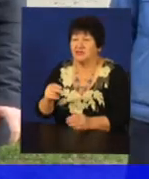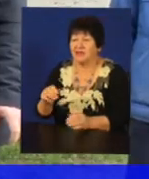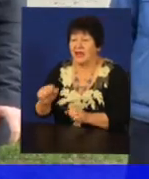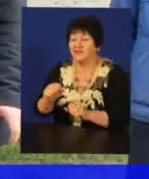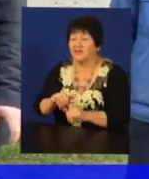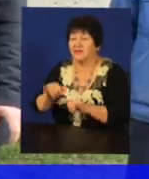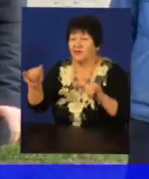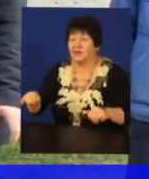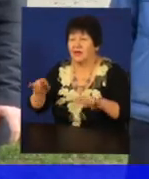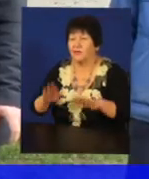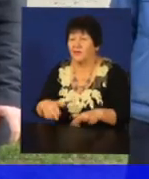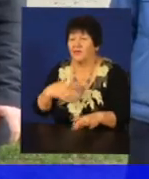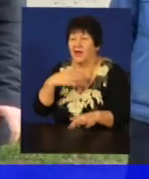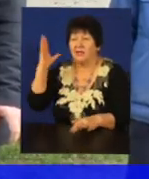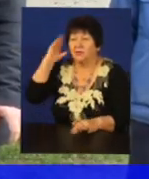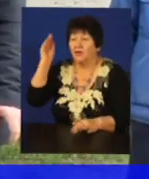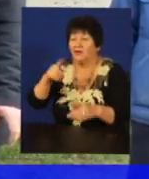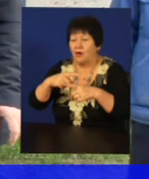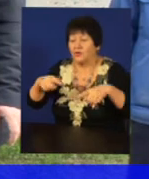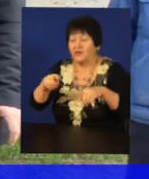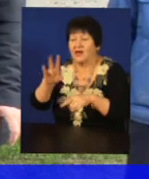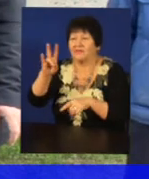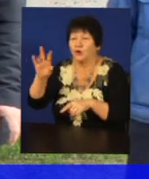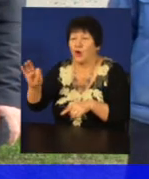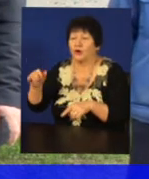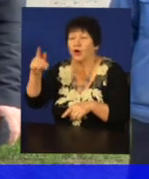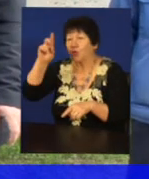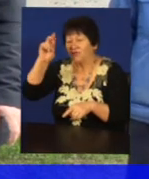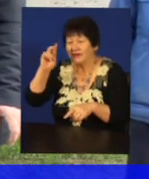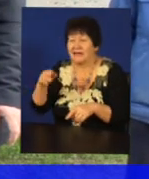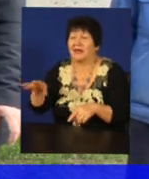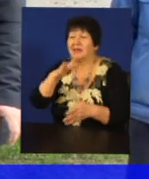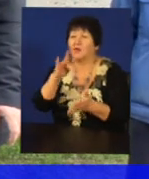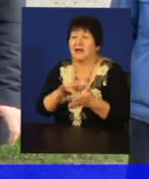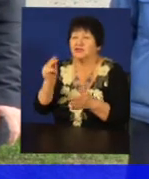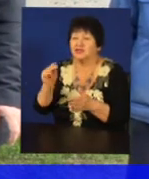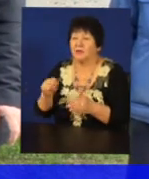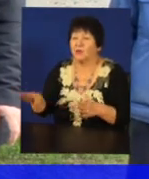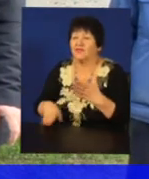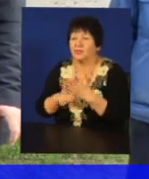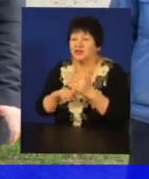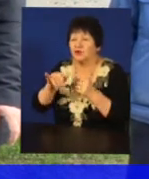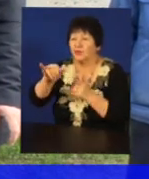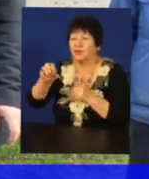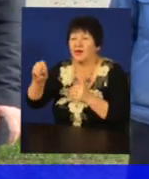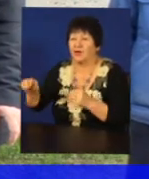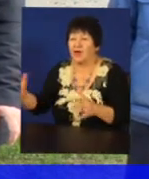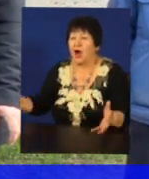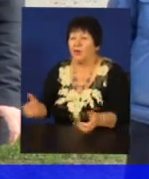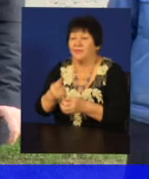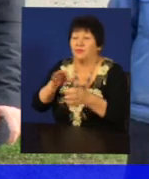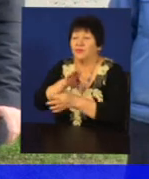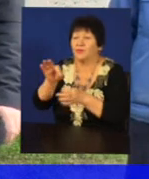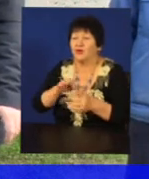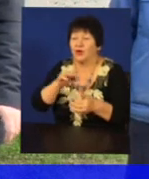Agenția de Dezvoltare Locală din Moldova, organizație non-guvernamentală din orașul Cimișlia, cu sprijinul Uniunii Europene, a obținut